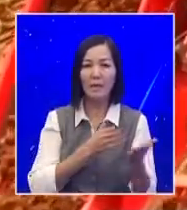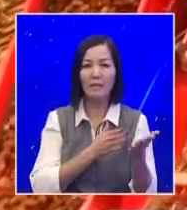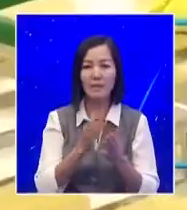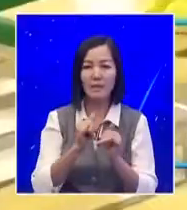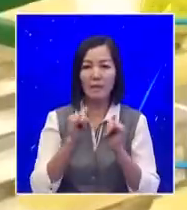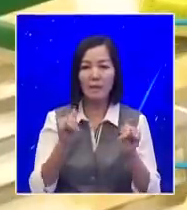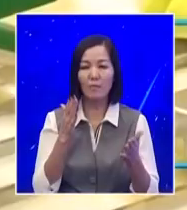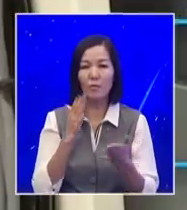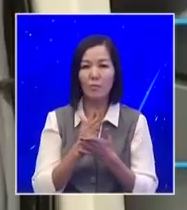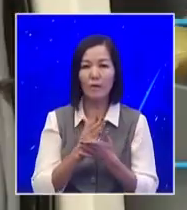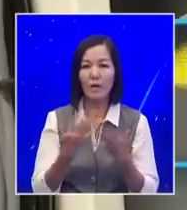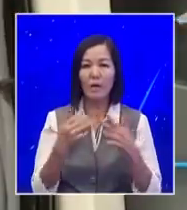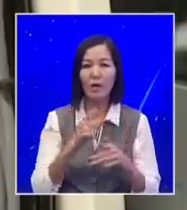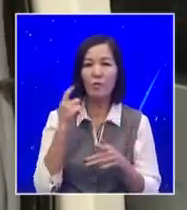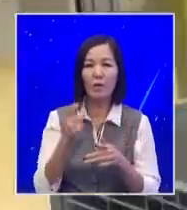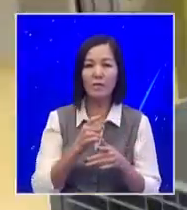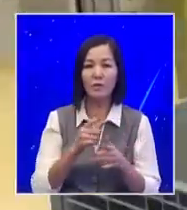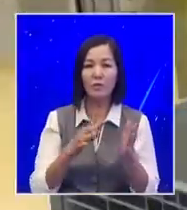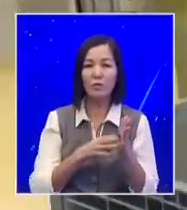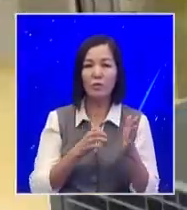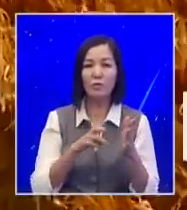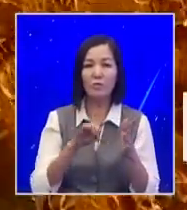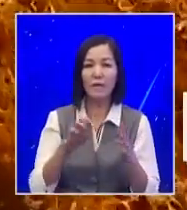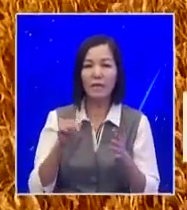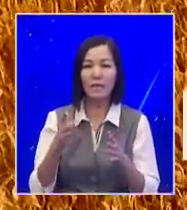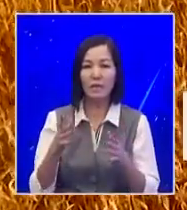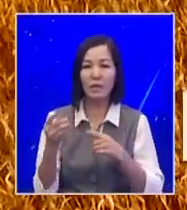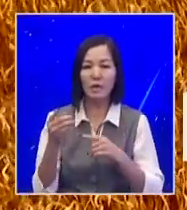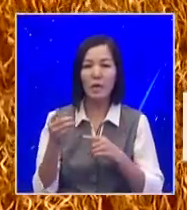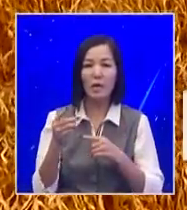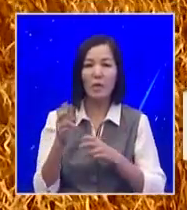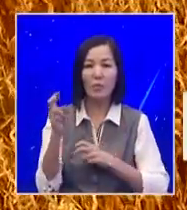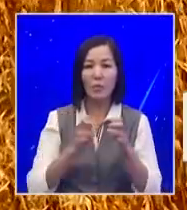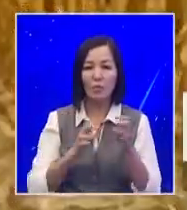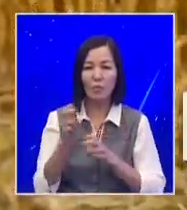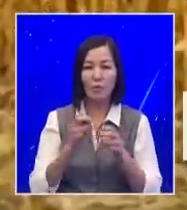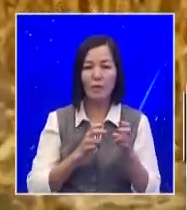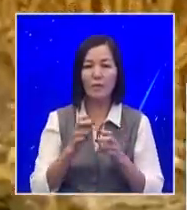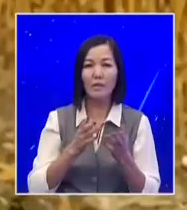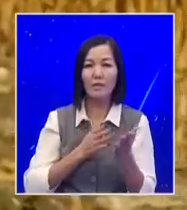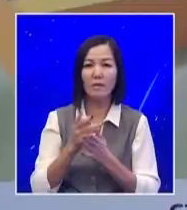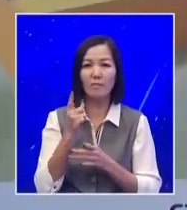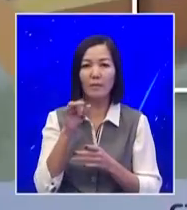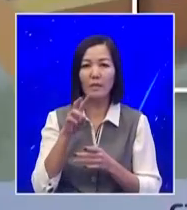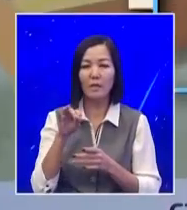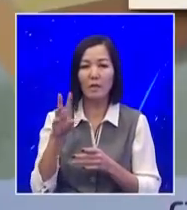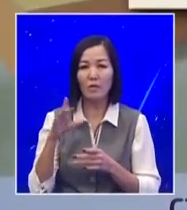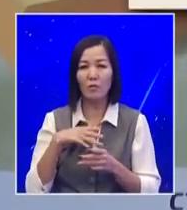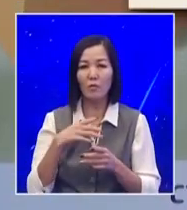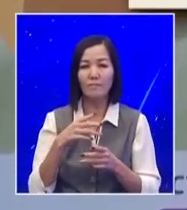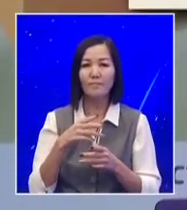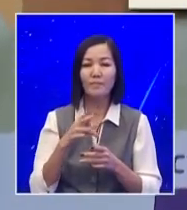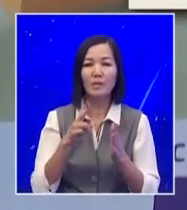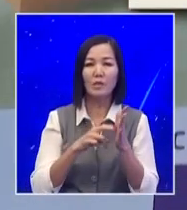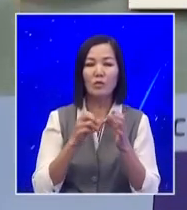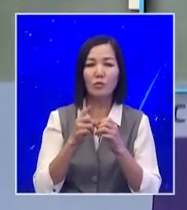та өсім бар. Ауыл шаруашылығында 900 миллиард теңгенің өнімі өндірілді. Өнеркәсіпте 1 триллион теңге. Өңірге